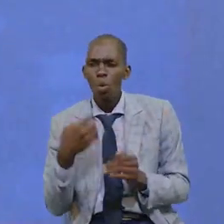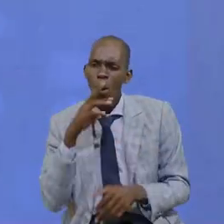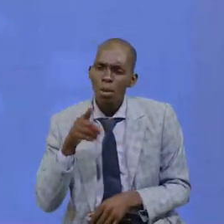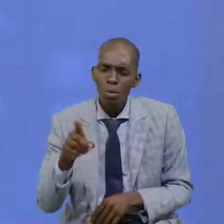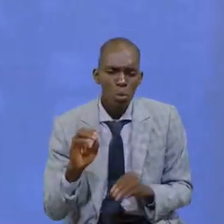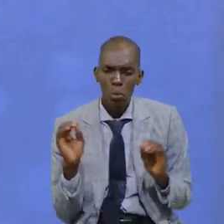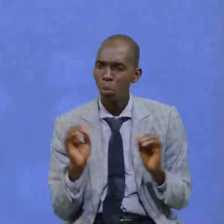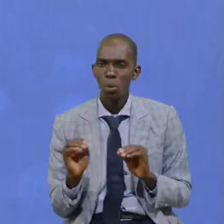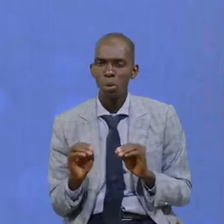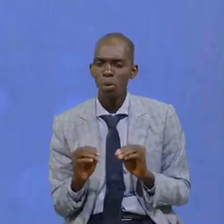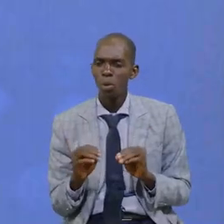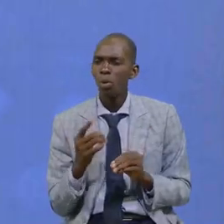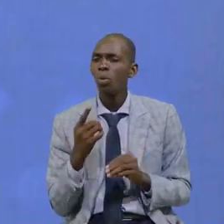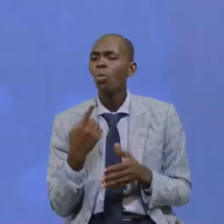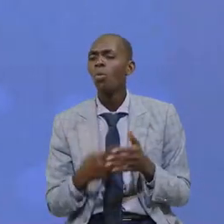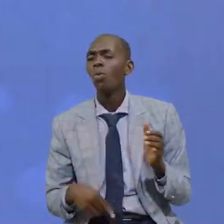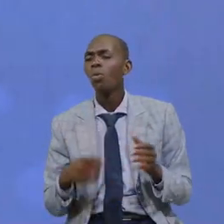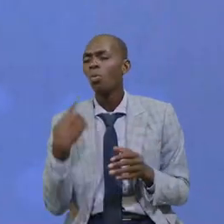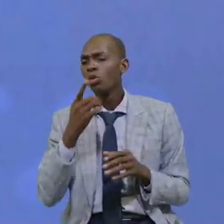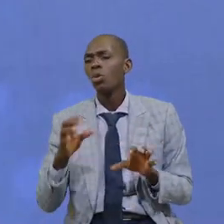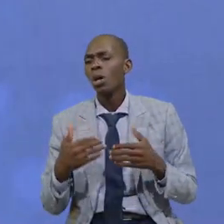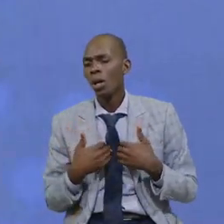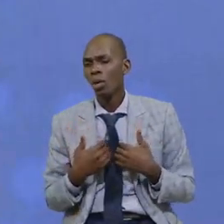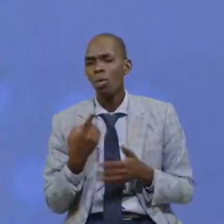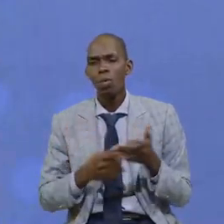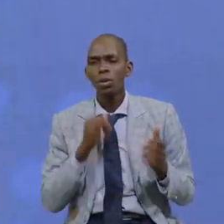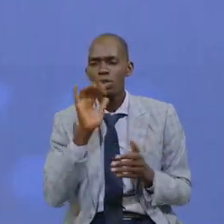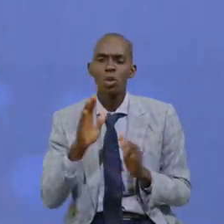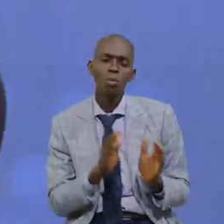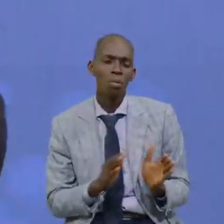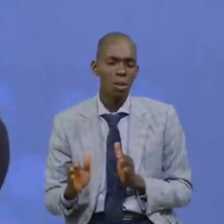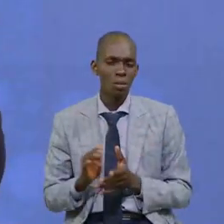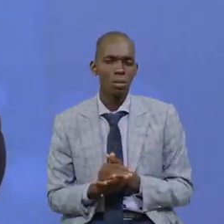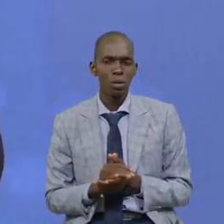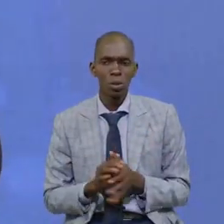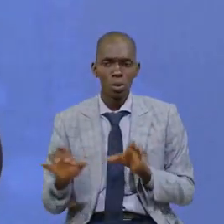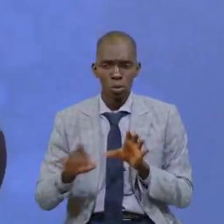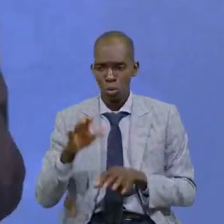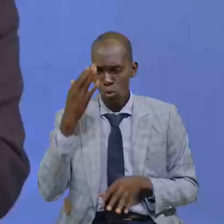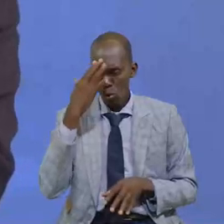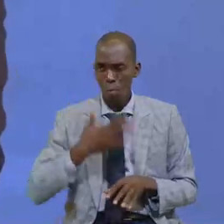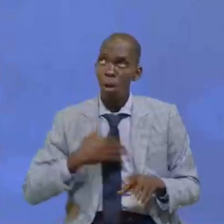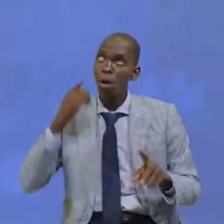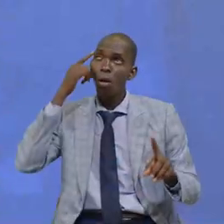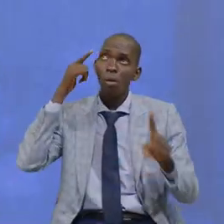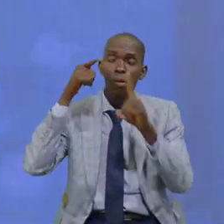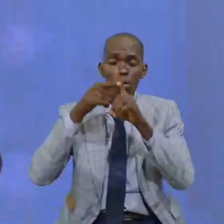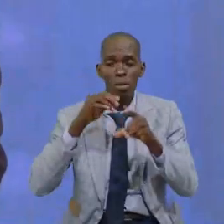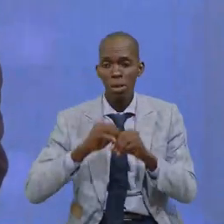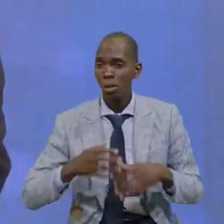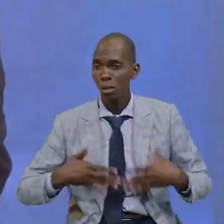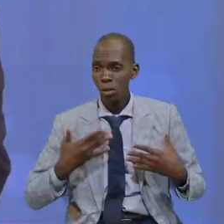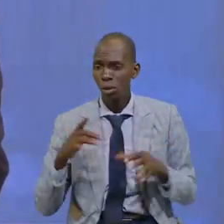es-tu? Qui tu as? Quelles sont tes intentions? Est-ce que tu connais mon objectif dans la